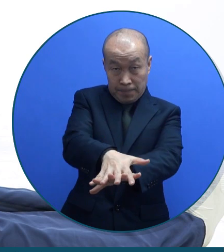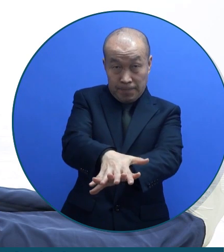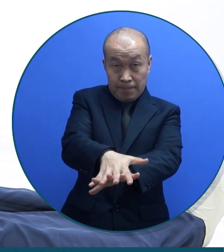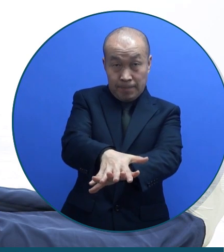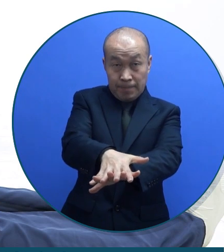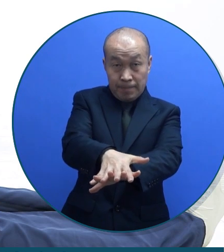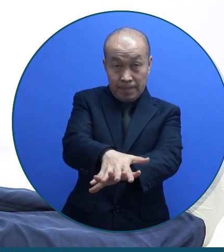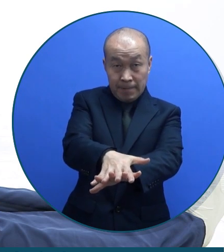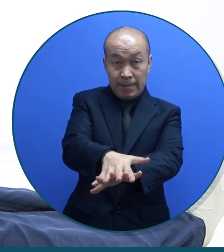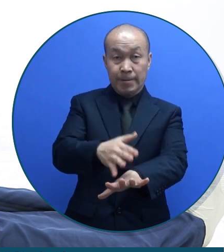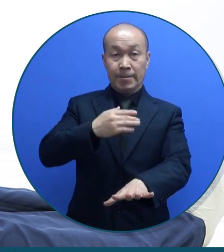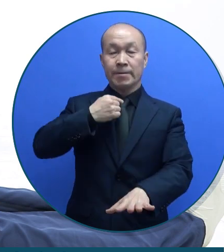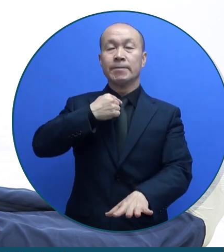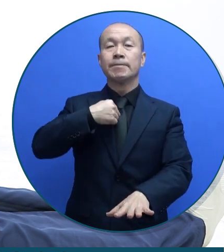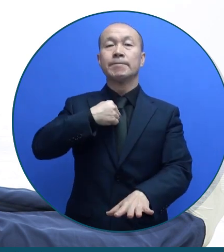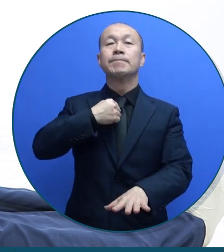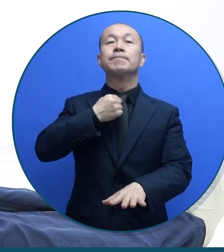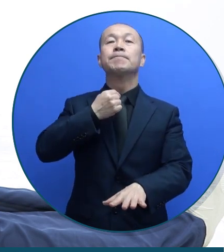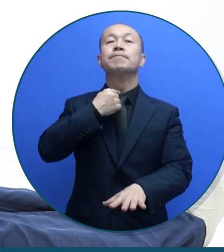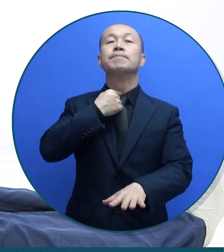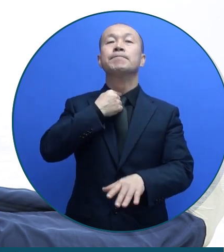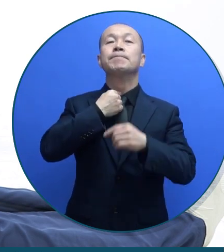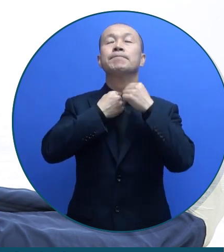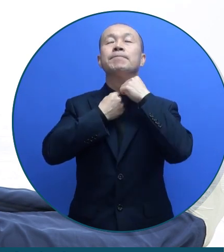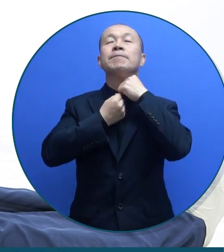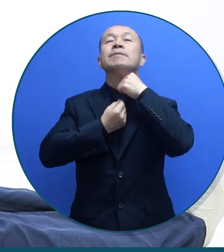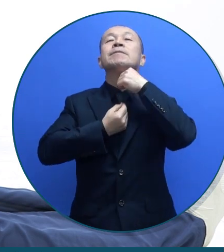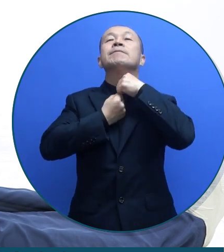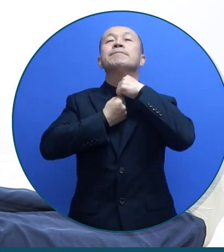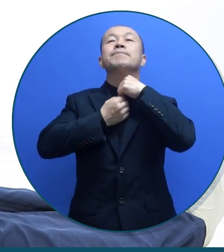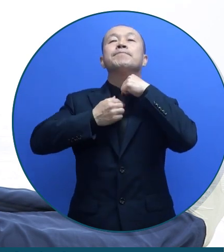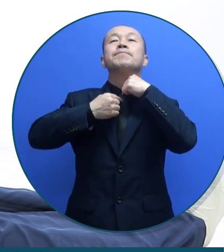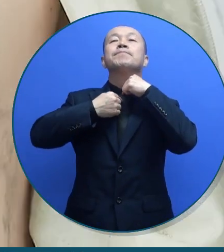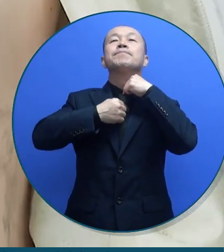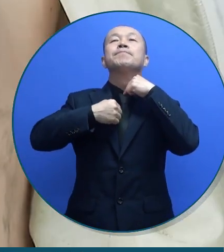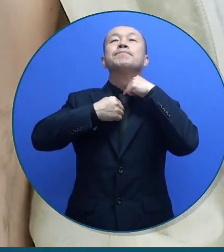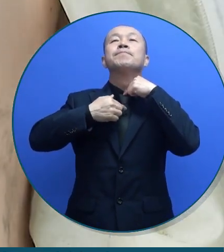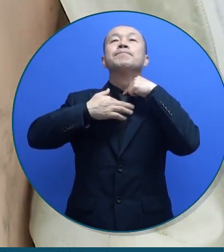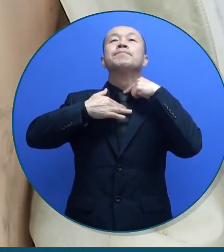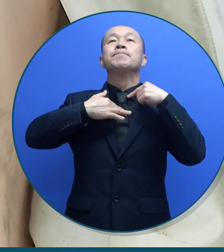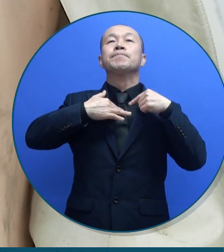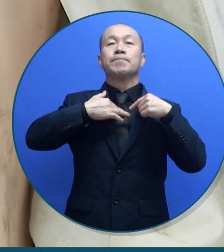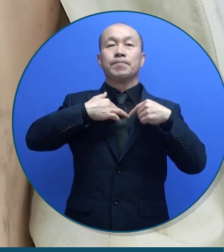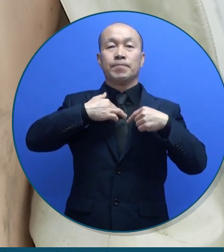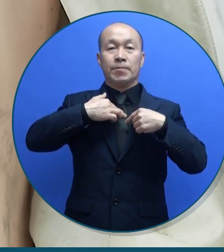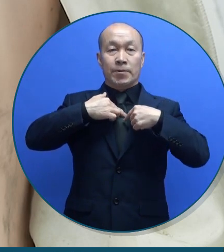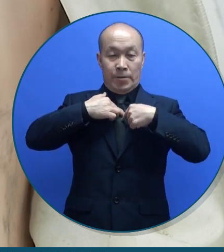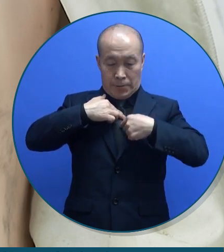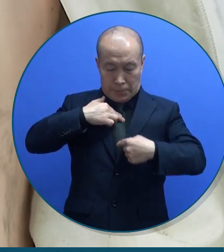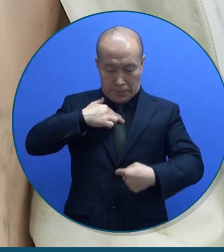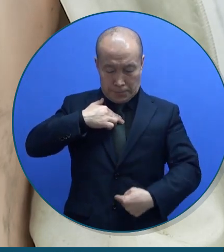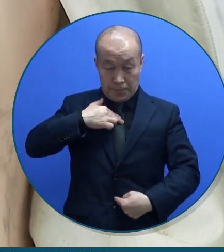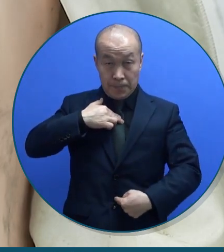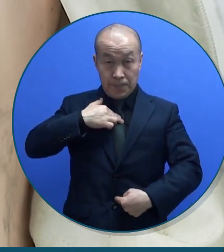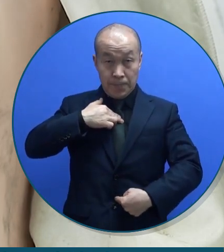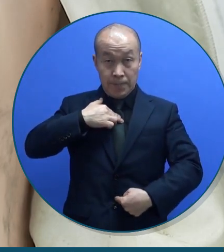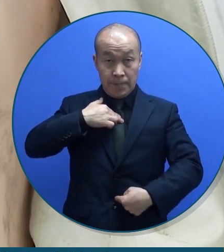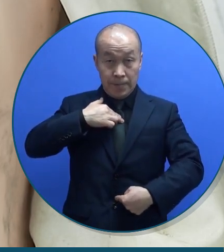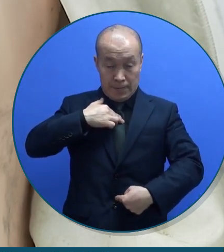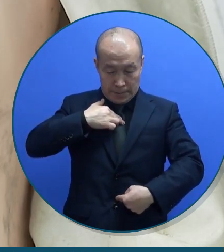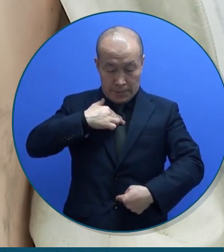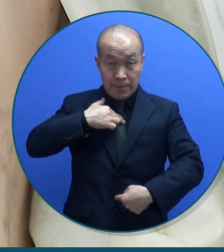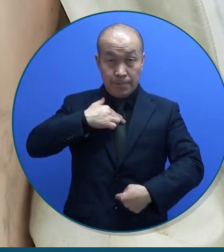위치는 가슴 정중앙, 복장뼈 아래쪽 절반 지점입니다. 복장뼈는 목 아래쪽 움푹